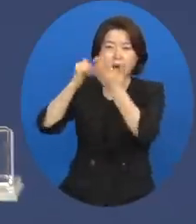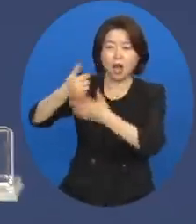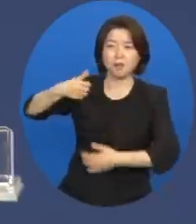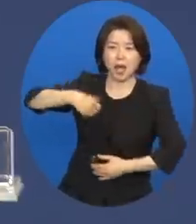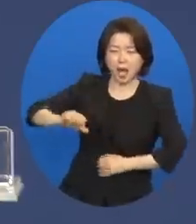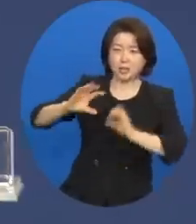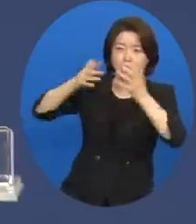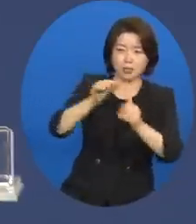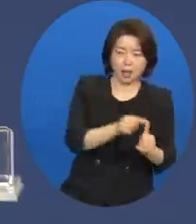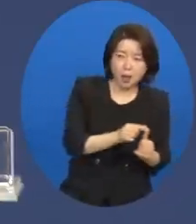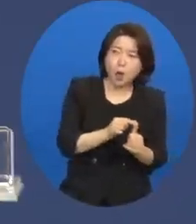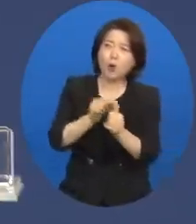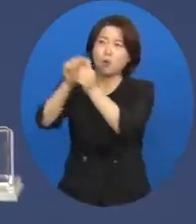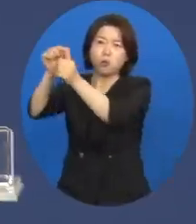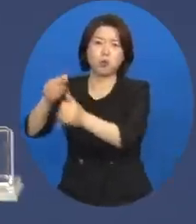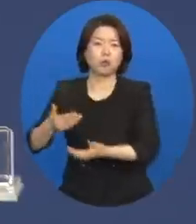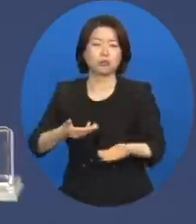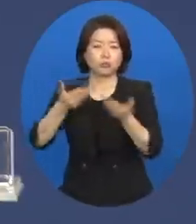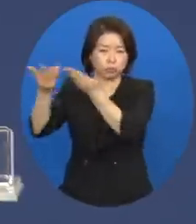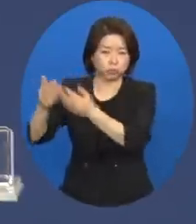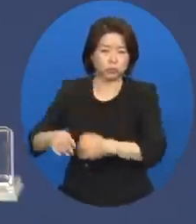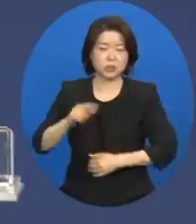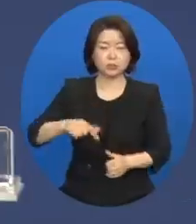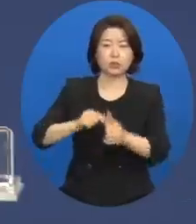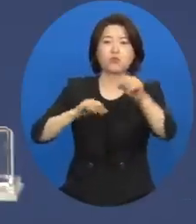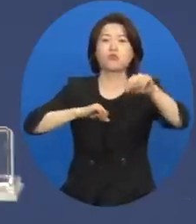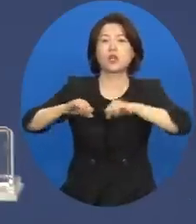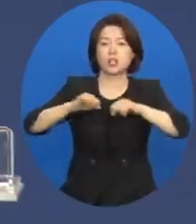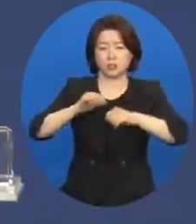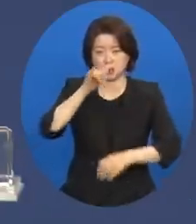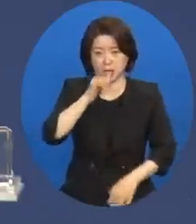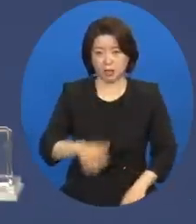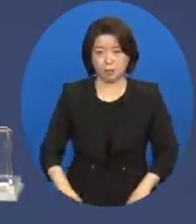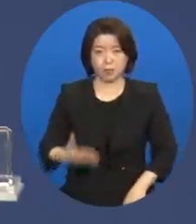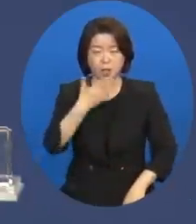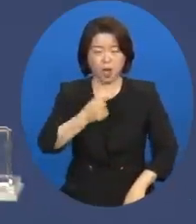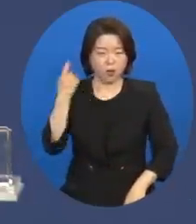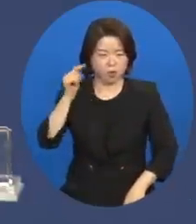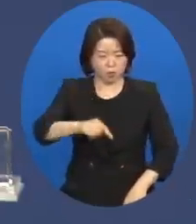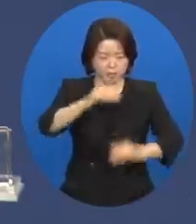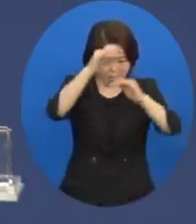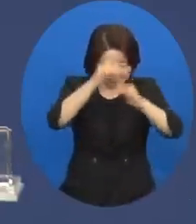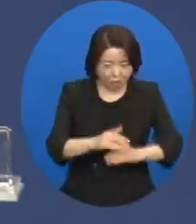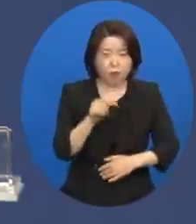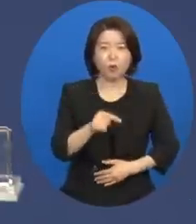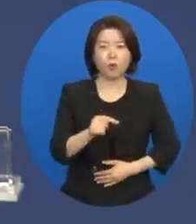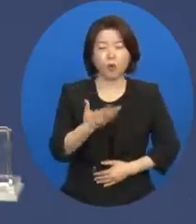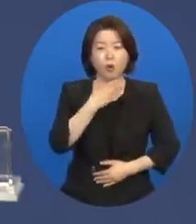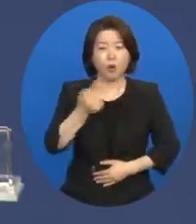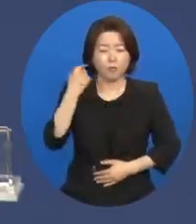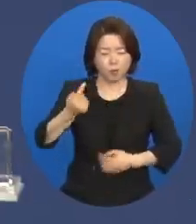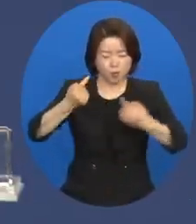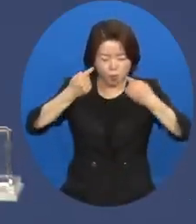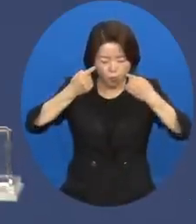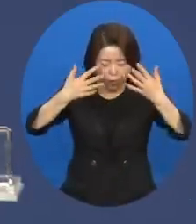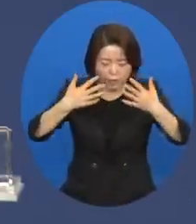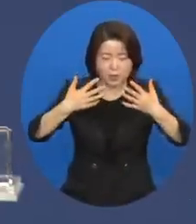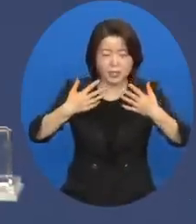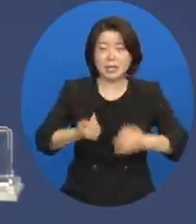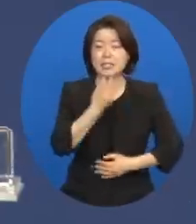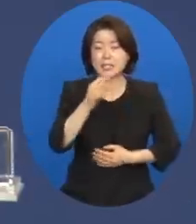아들의 나라로 옮겨주신 바로 그 구원 역사입니다. 복음이 이 사실이 왜 복음의 생명인지를